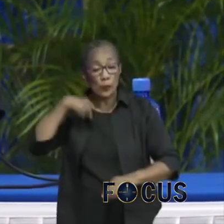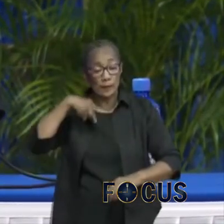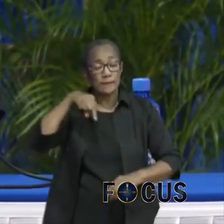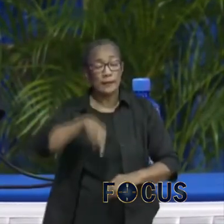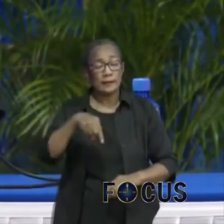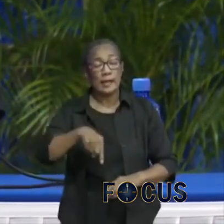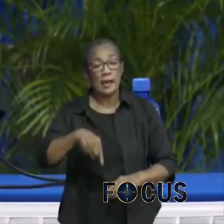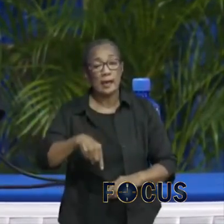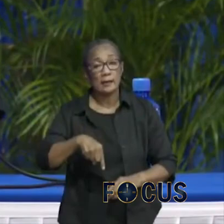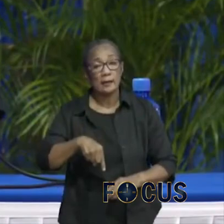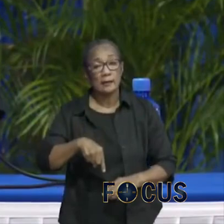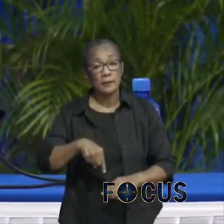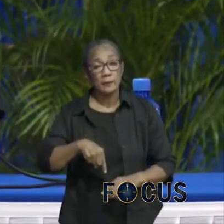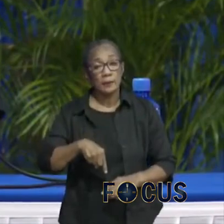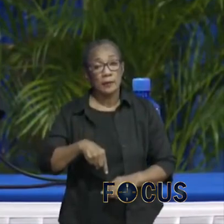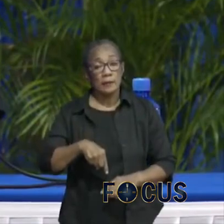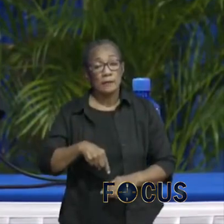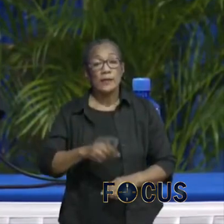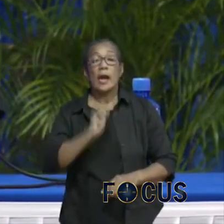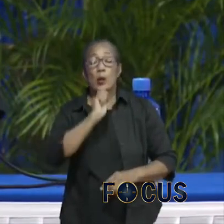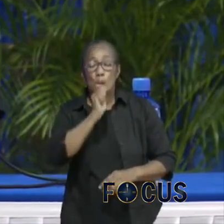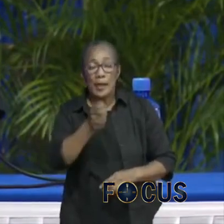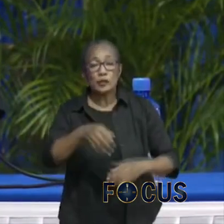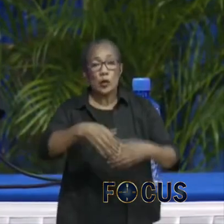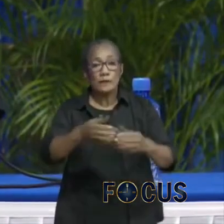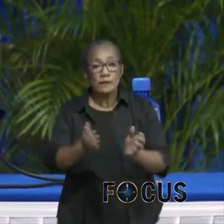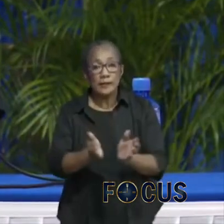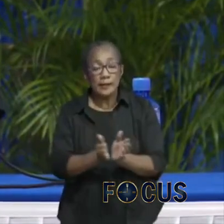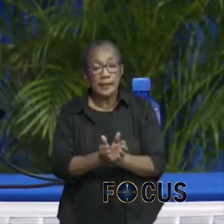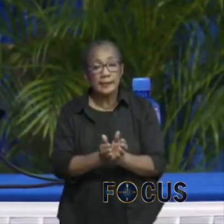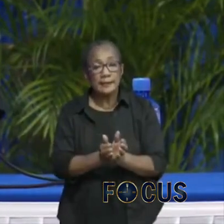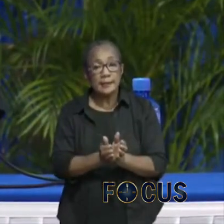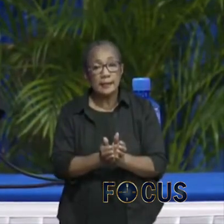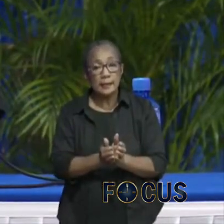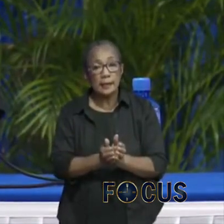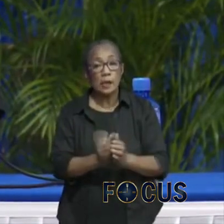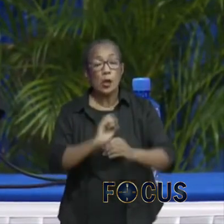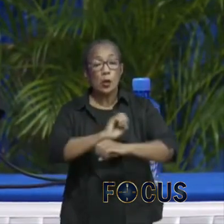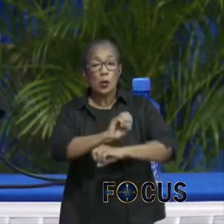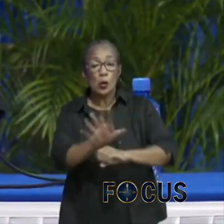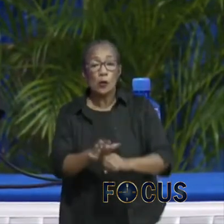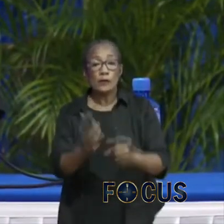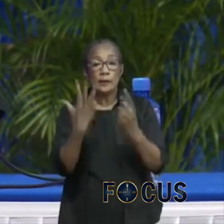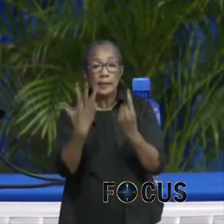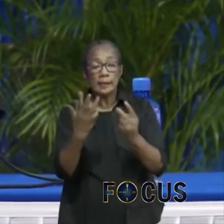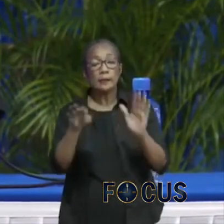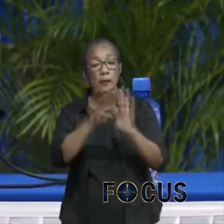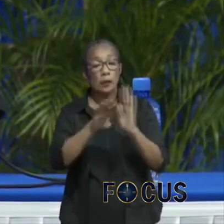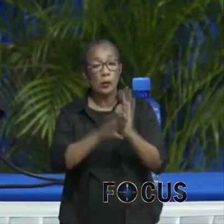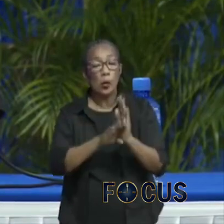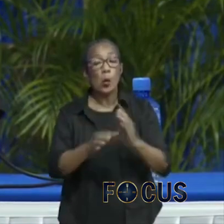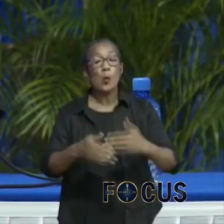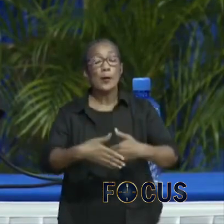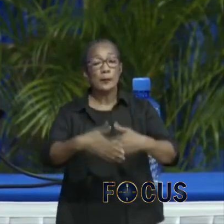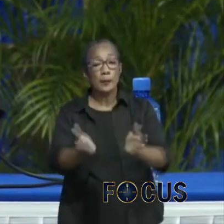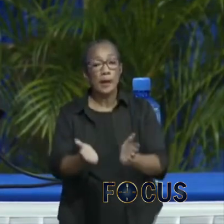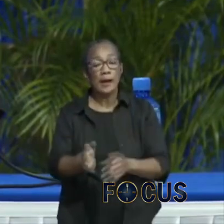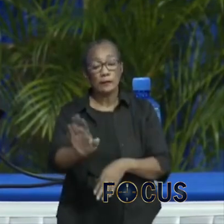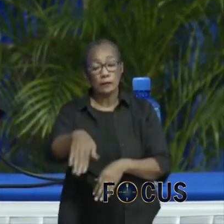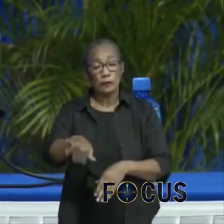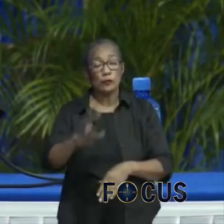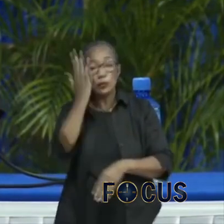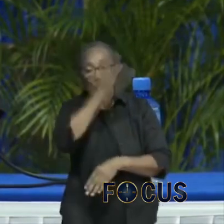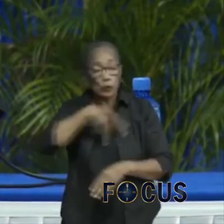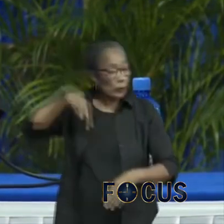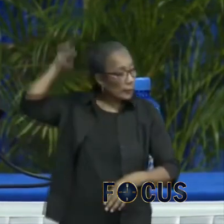via uw persconferentie de COVID-19 protocollen voor ons openbaar vervoer Suriname